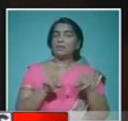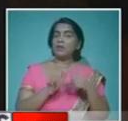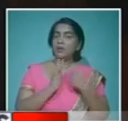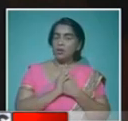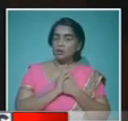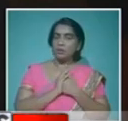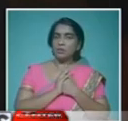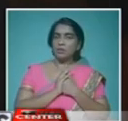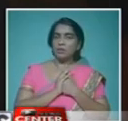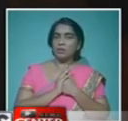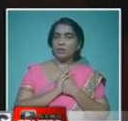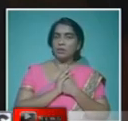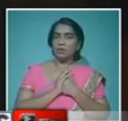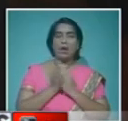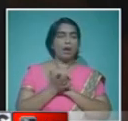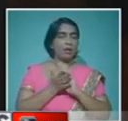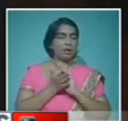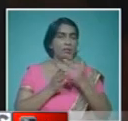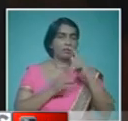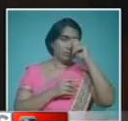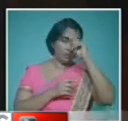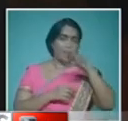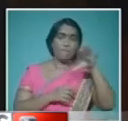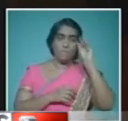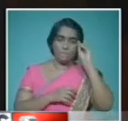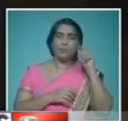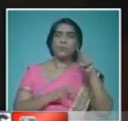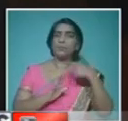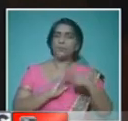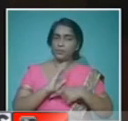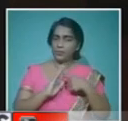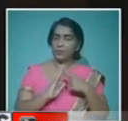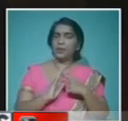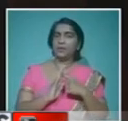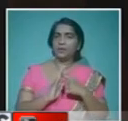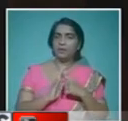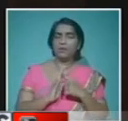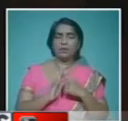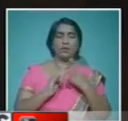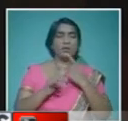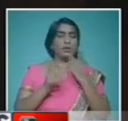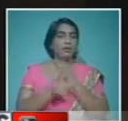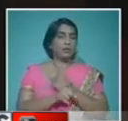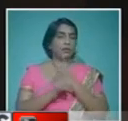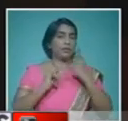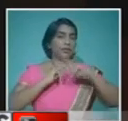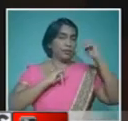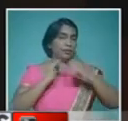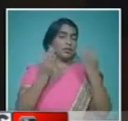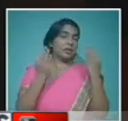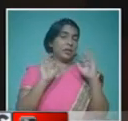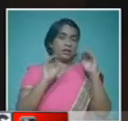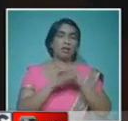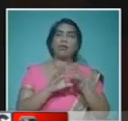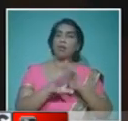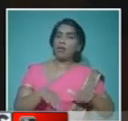හකීම් මන්ත්‍රීතුමත් පිළිගන්නවා මේ රටේ ශාස්ත්‍රීය නිදහස විශ්වවිද්‍යාලය තුළ තියෙන්න ඕනේ